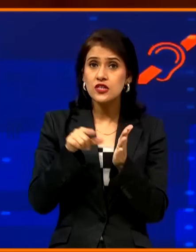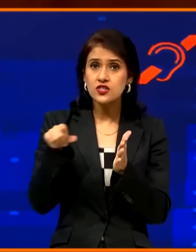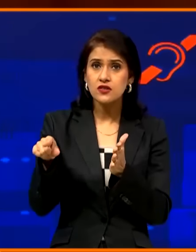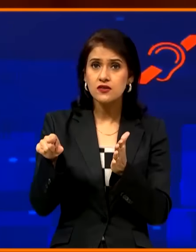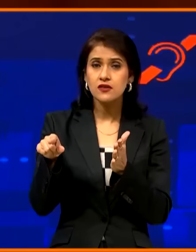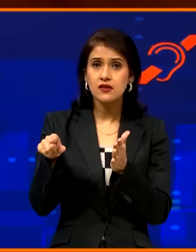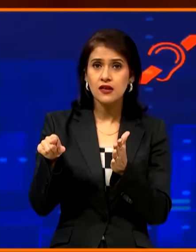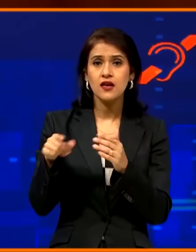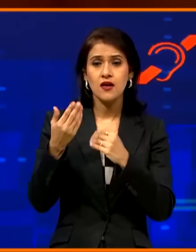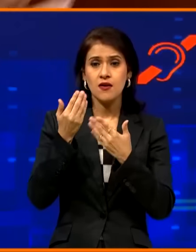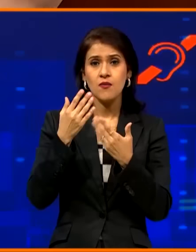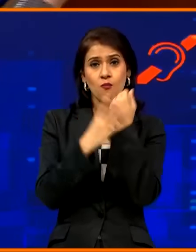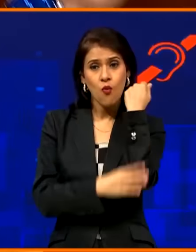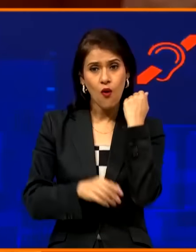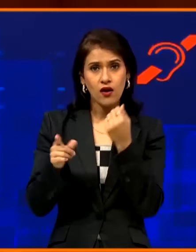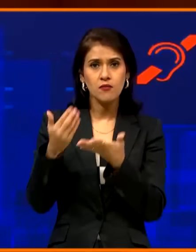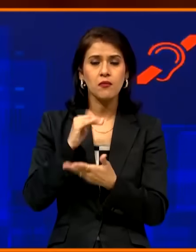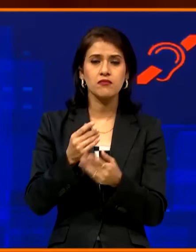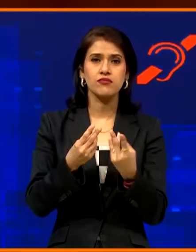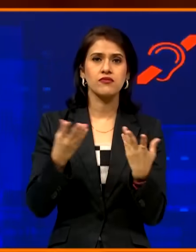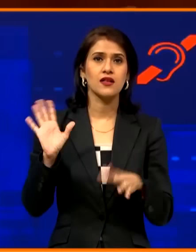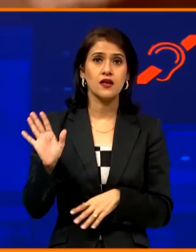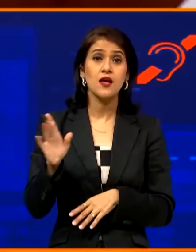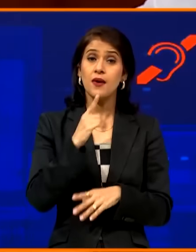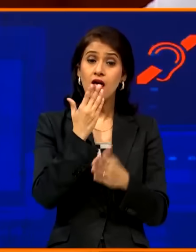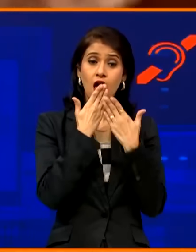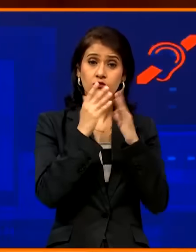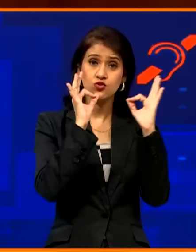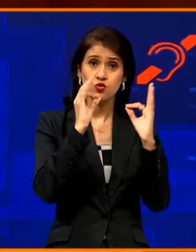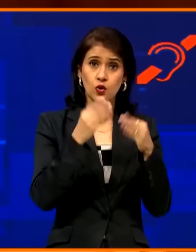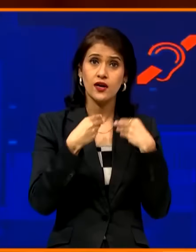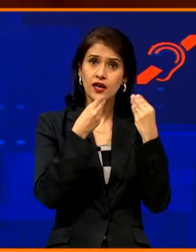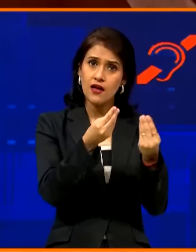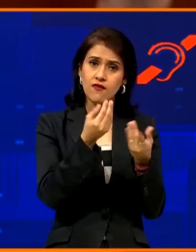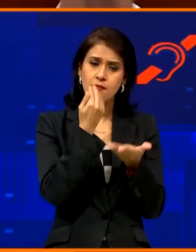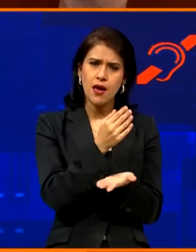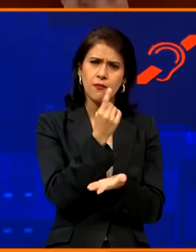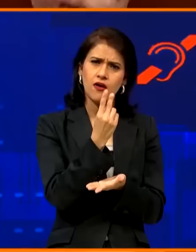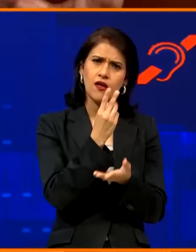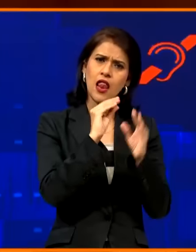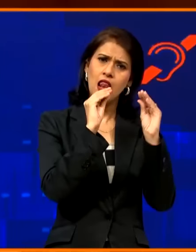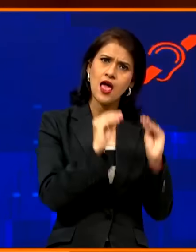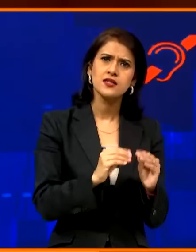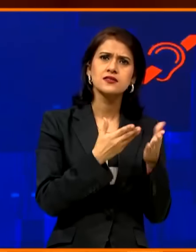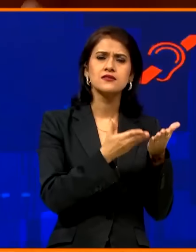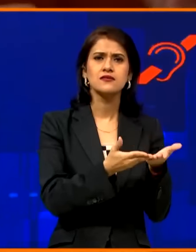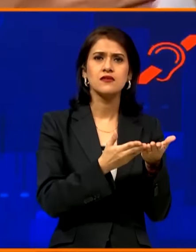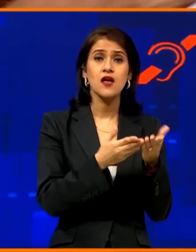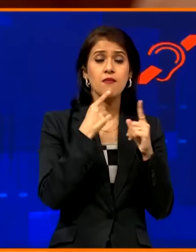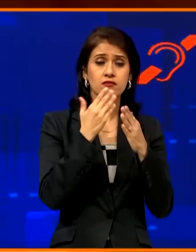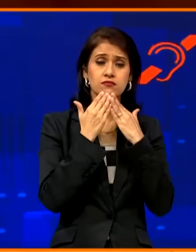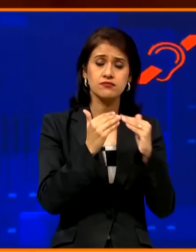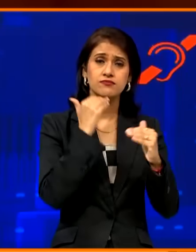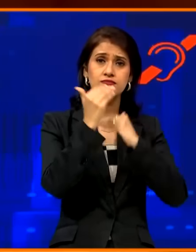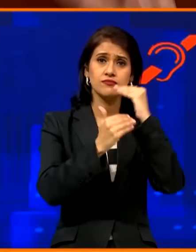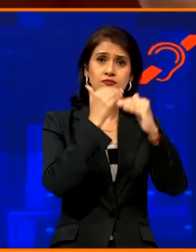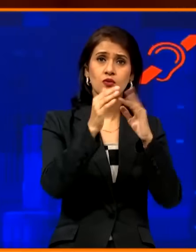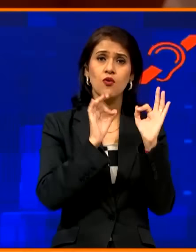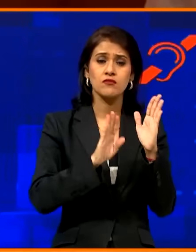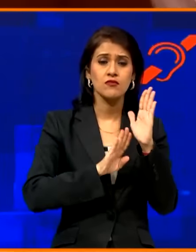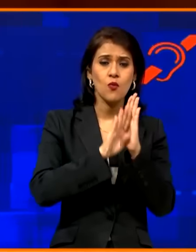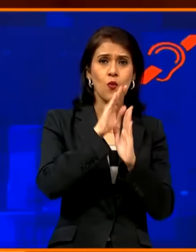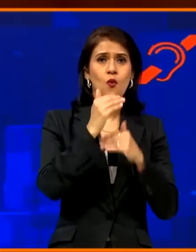दीजिए आपके पास सही फिगर सही तादाद में बच्चे भी हो जाएंगे और उनकी एजुकेशन भी हो जाएगी अपलिफ्टमेंट